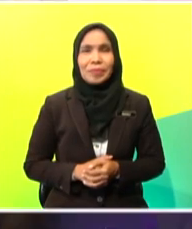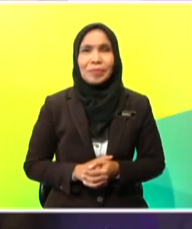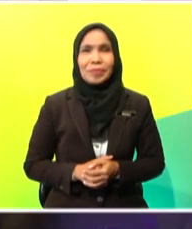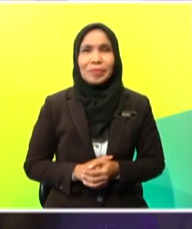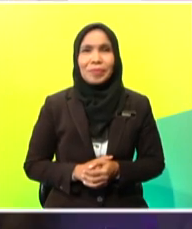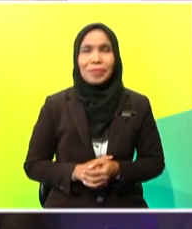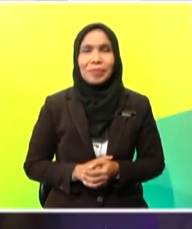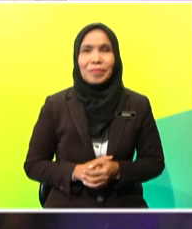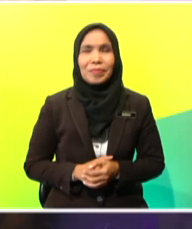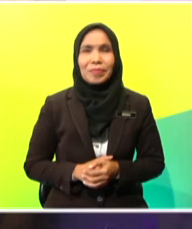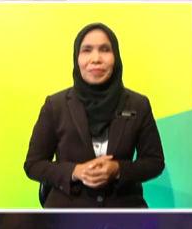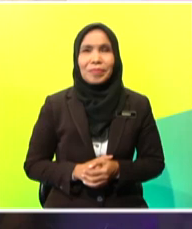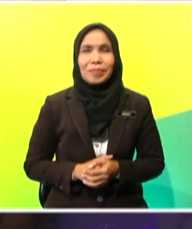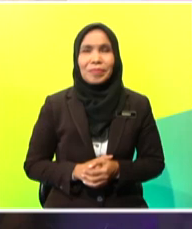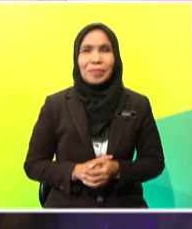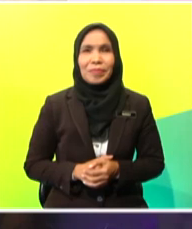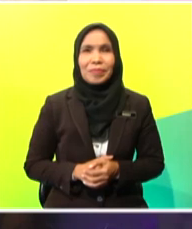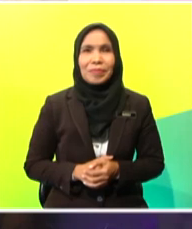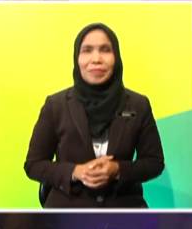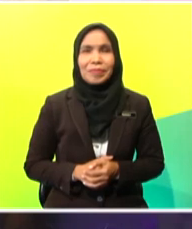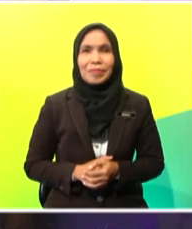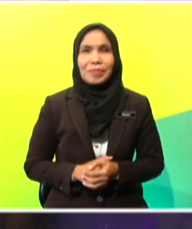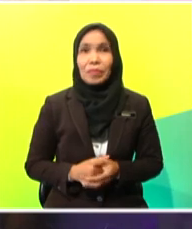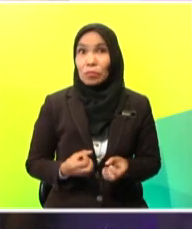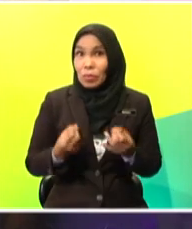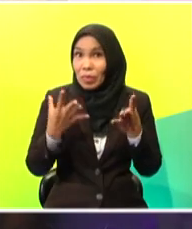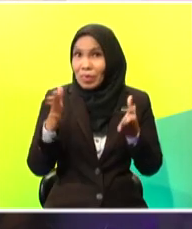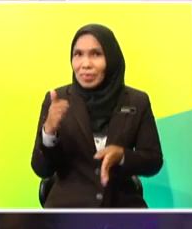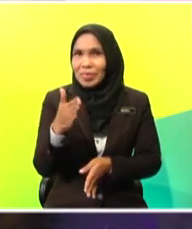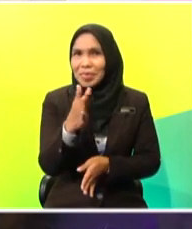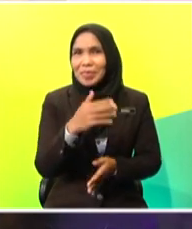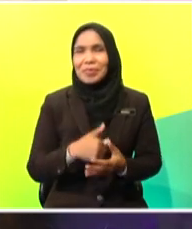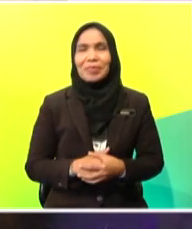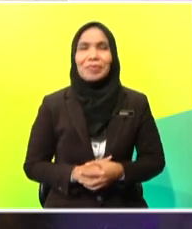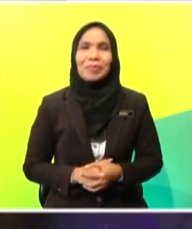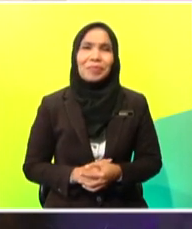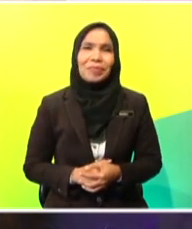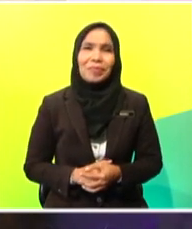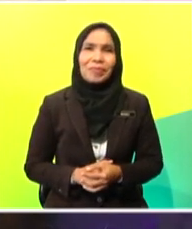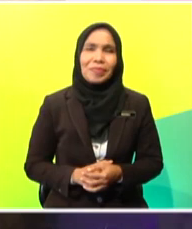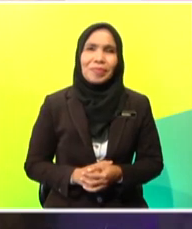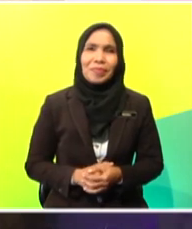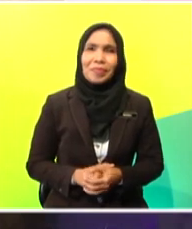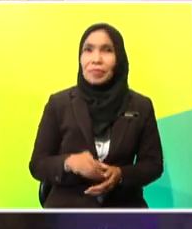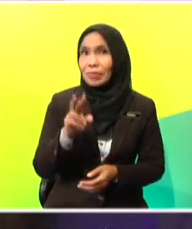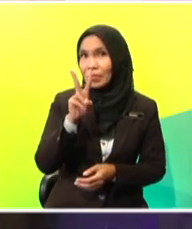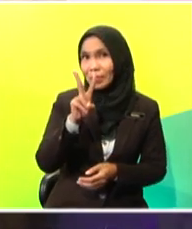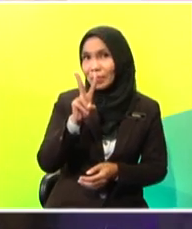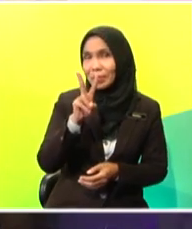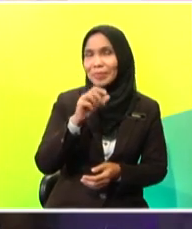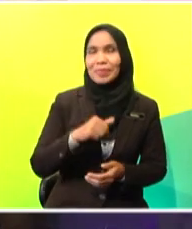dan Silet Chan Wow banyak daiken dana ekor incite Yesi goblok dan kemudian rubia